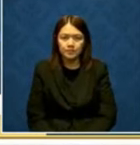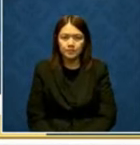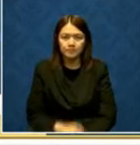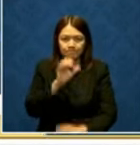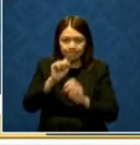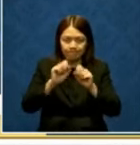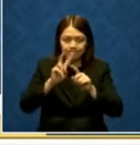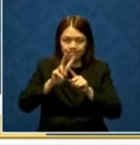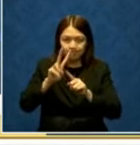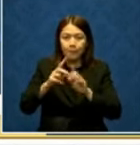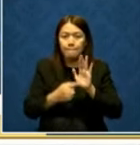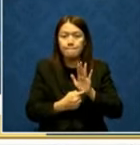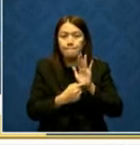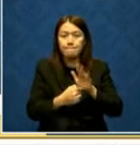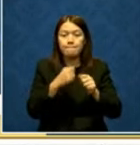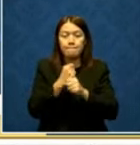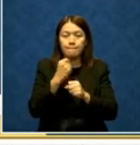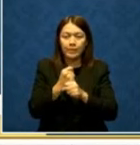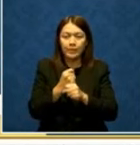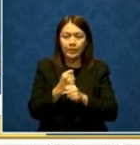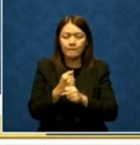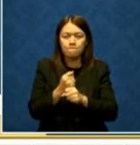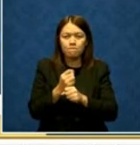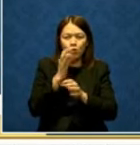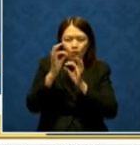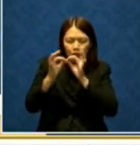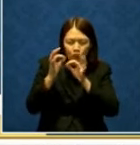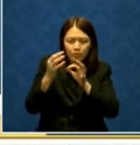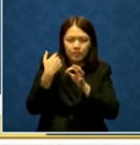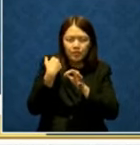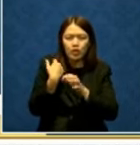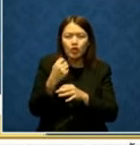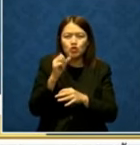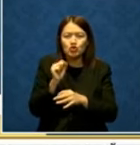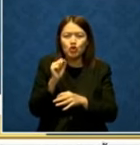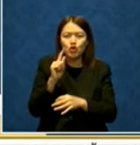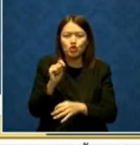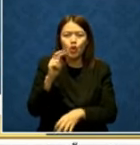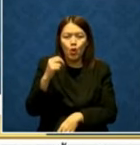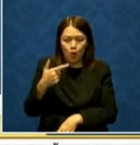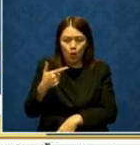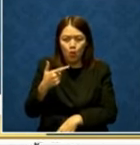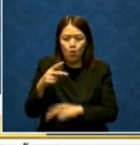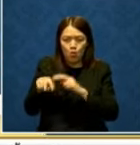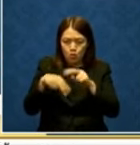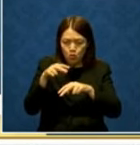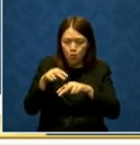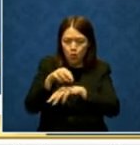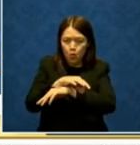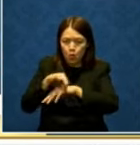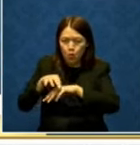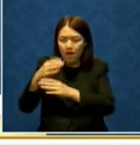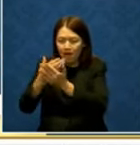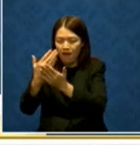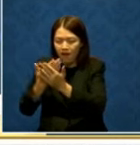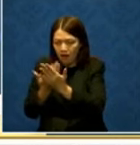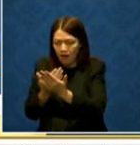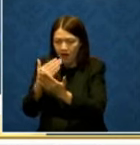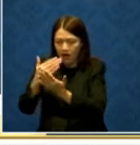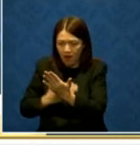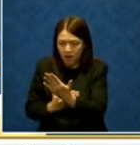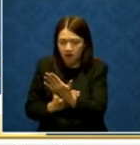2นะครับคือตัวอย่างของการดำเนินงานรับเรื่องร้องเรียนที่เอ่อสตงเนี่ยนะครับได้เอ่อลงในรายงานนะครับ